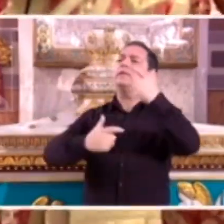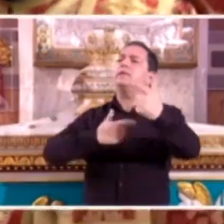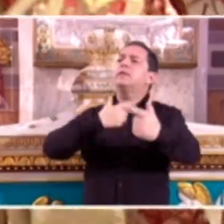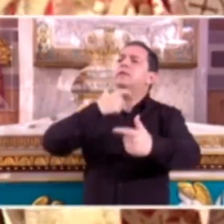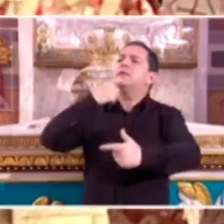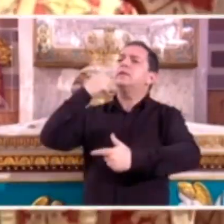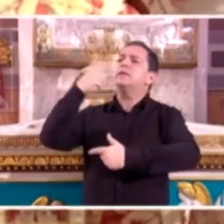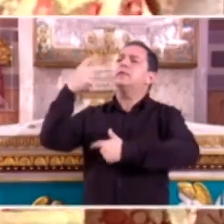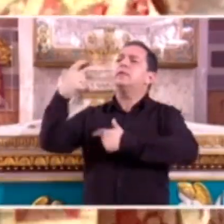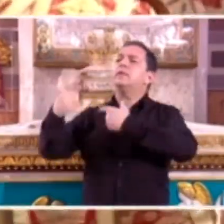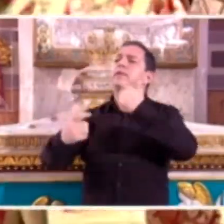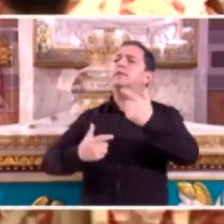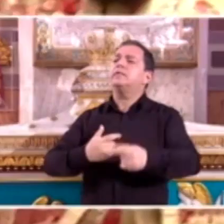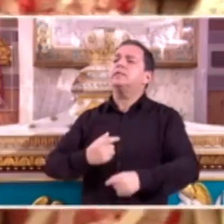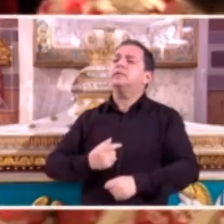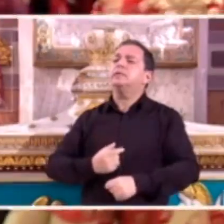επουρανίον